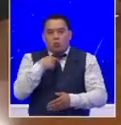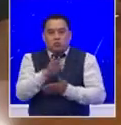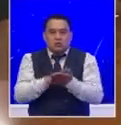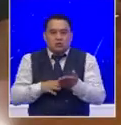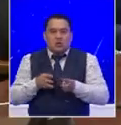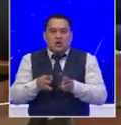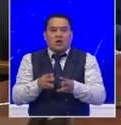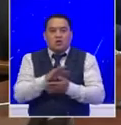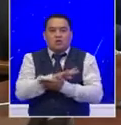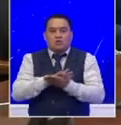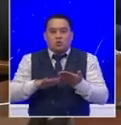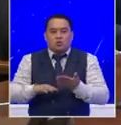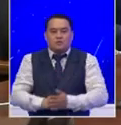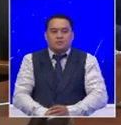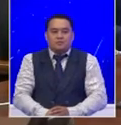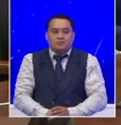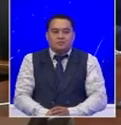продолжающуюся газификацию региона.